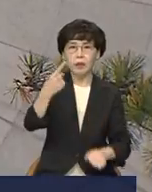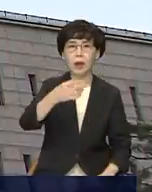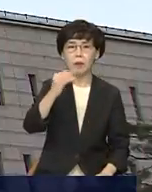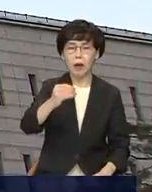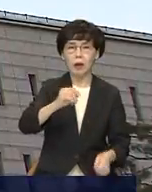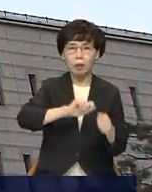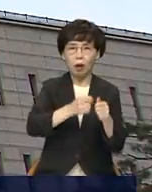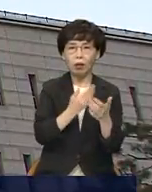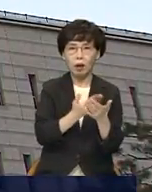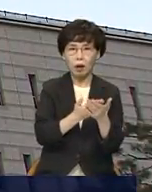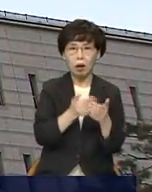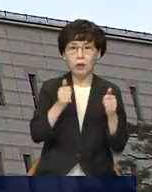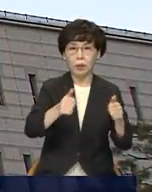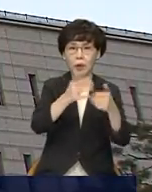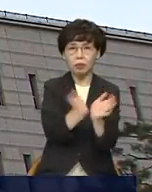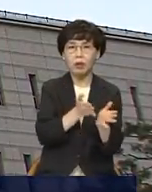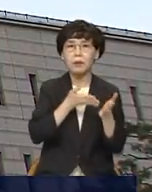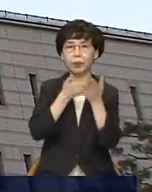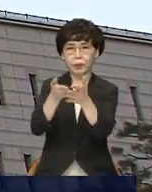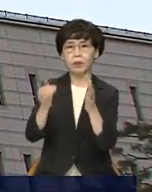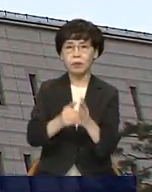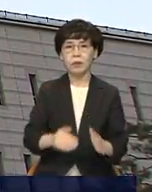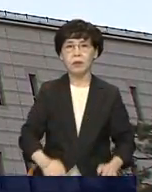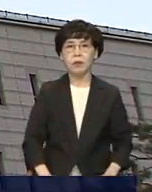선고해 달라 고 재판부에 요청했습니다